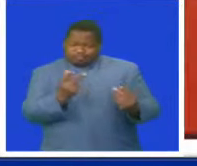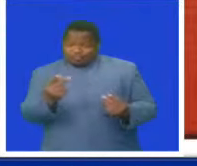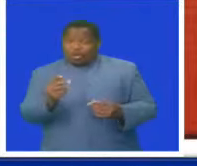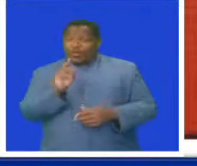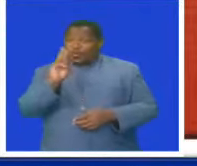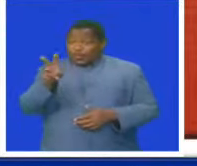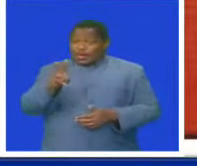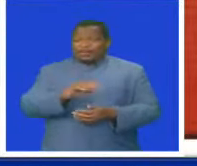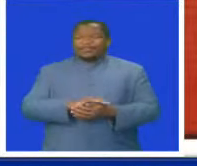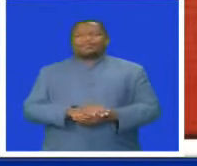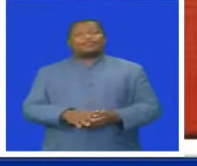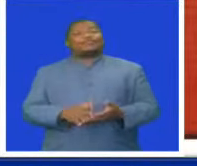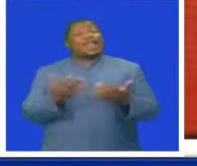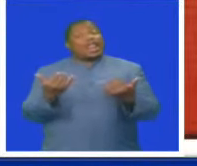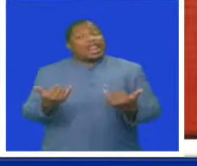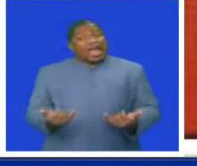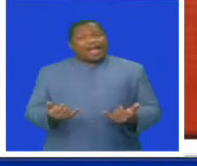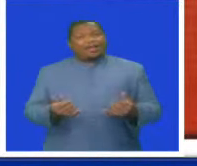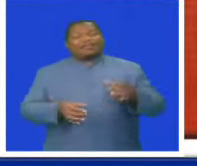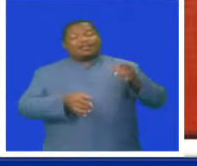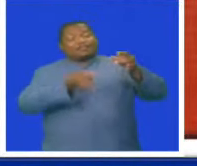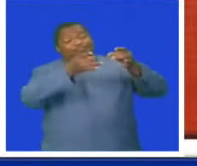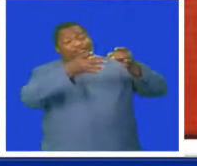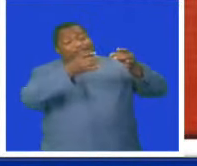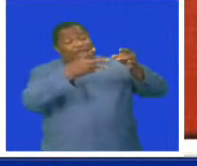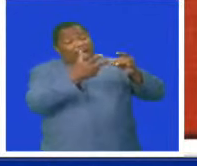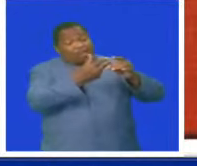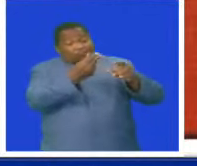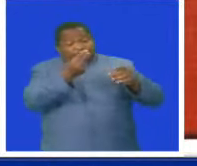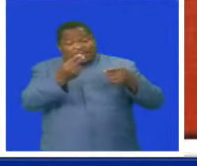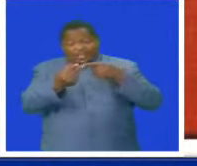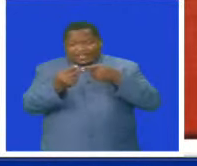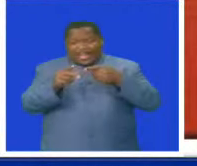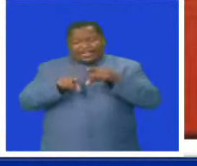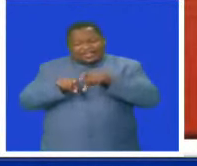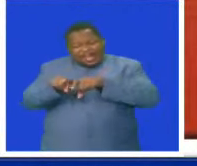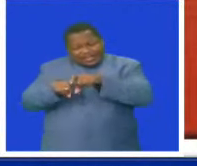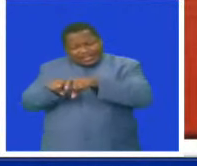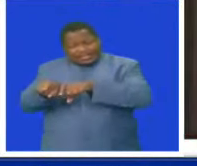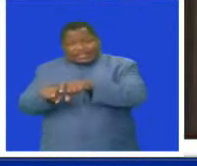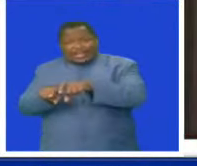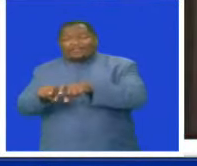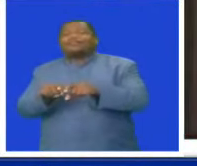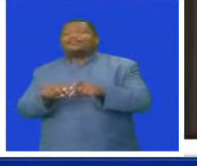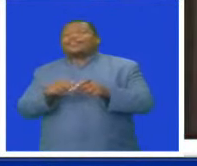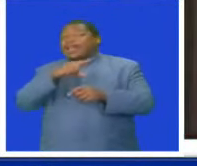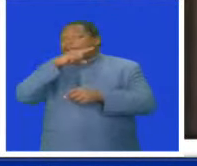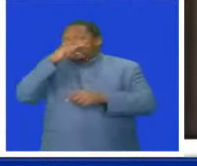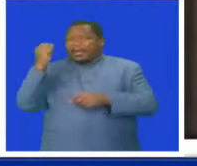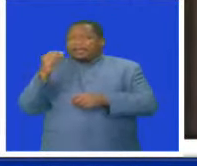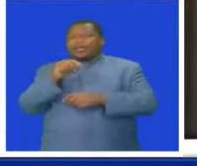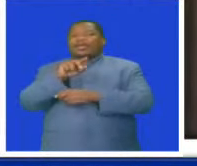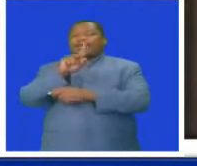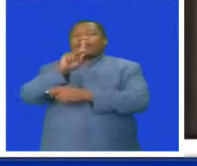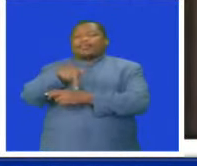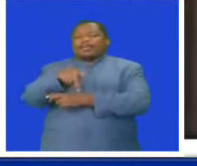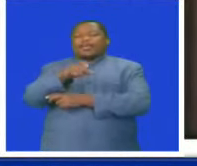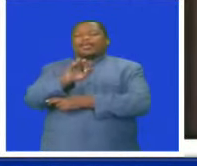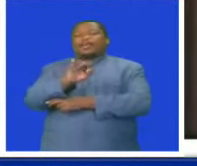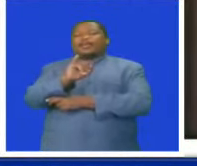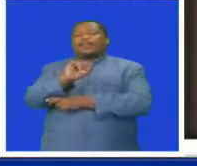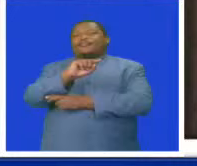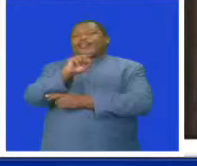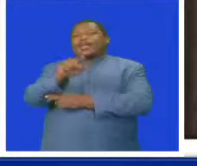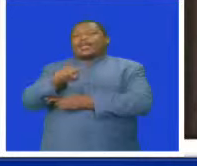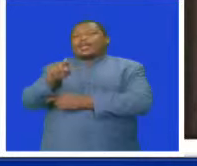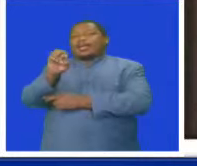ka Pfizer iyendiwa la eSouth Africa ngiyathemba ukuthi labanye benu bayibonile 2 or 3 weeks back ikhombisa